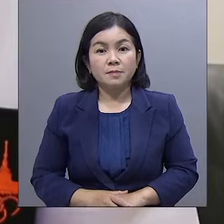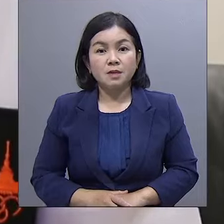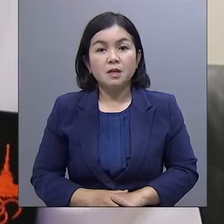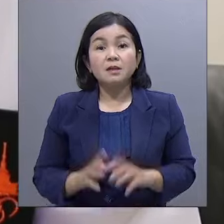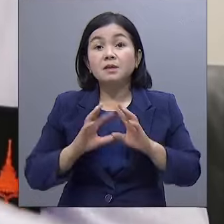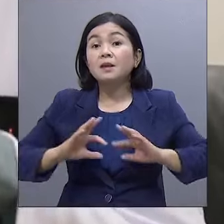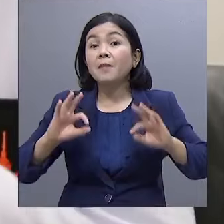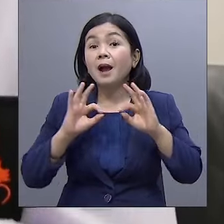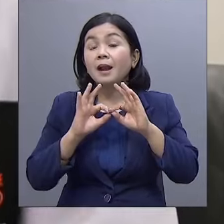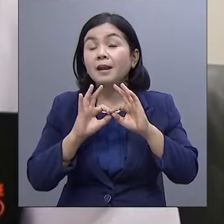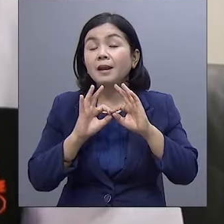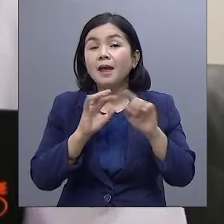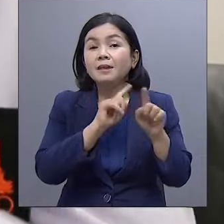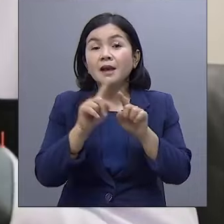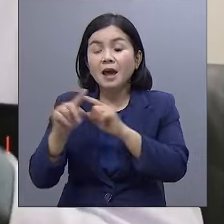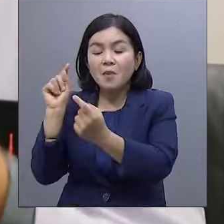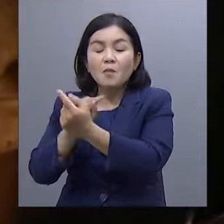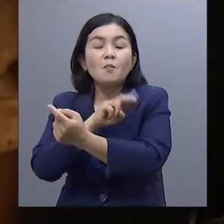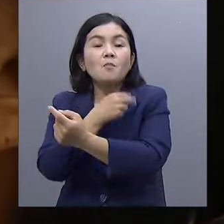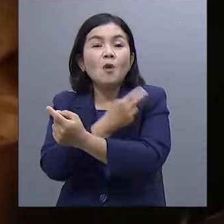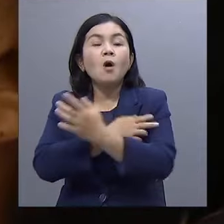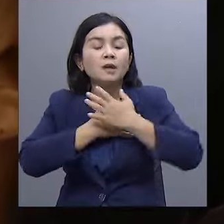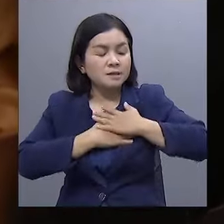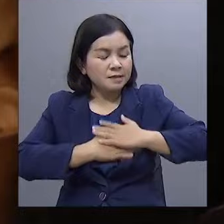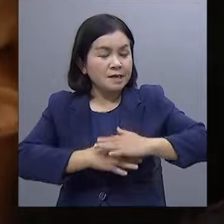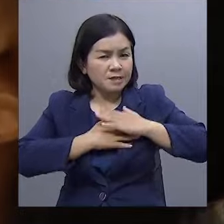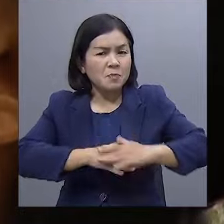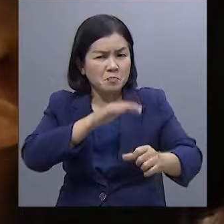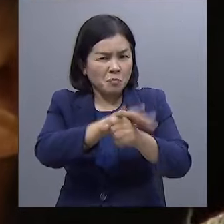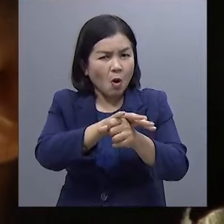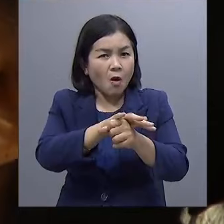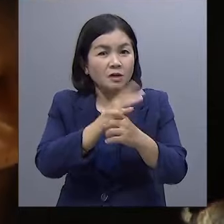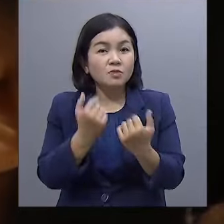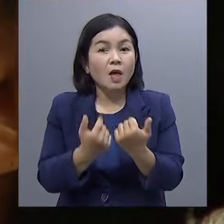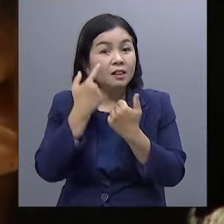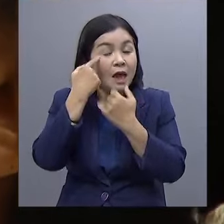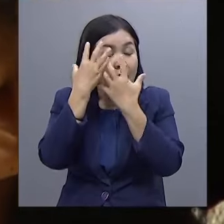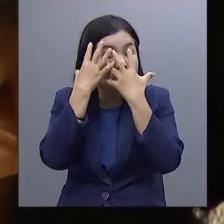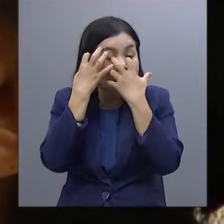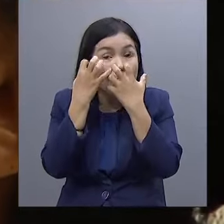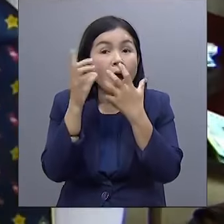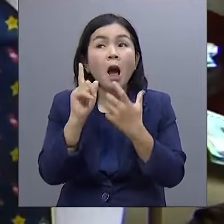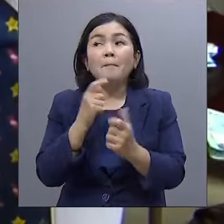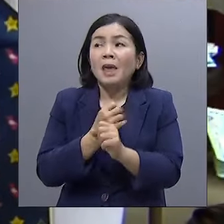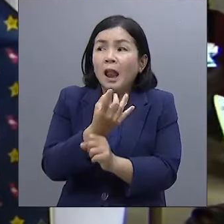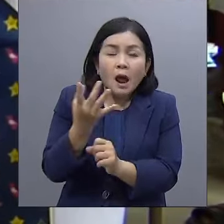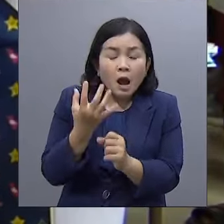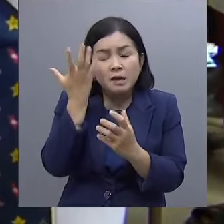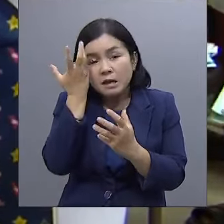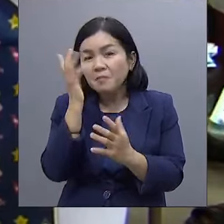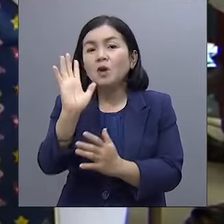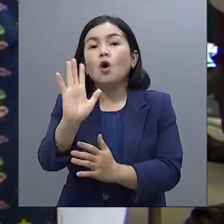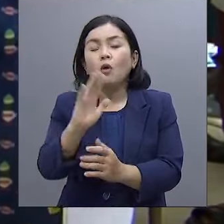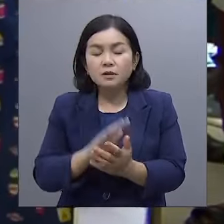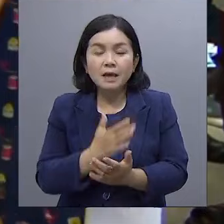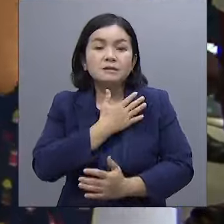เตรียมใจมาอย่างเดียวนะครับแล้วก็ไม่ตระหนกคือบางคนจะตื่นตกใจมากเลยว่าเวลาวุ้นตาเสื่อมอุ้ยแล้วฉันจะเป็นอะไรไหมจริงๆแล้วอย่างที่บอกครับ